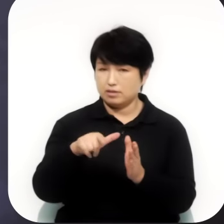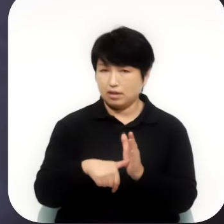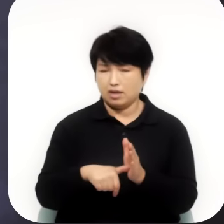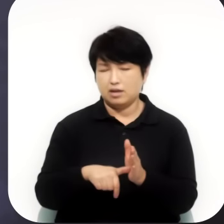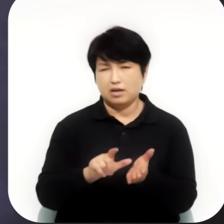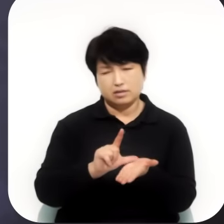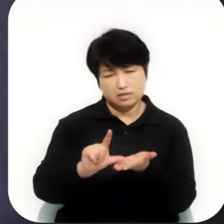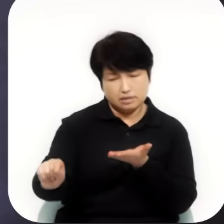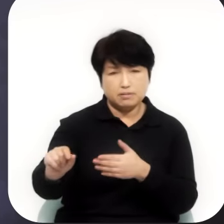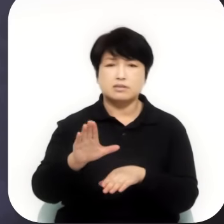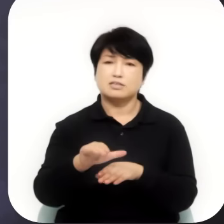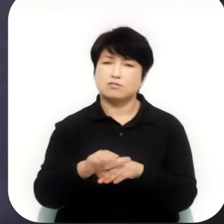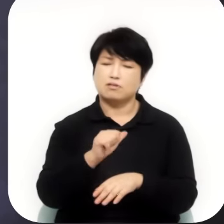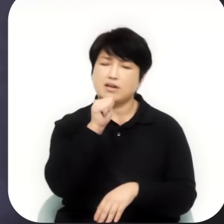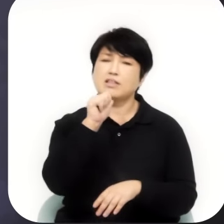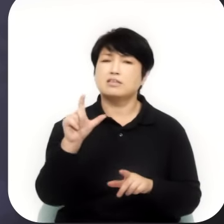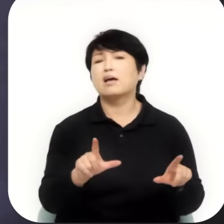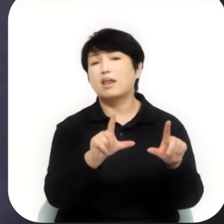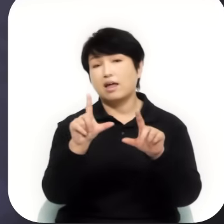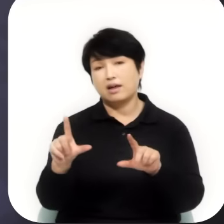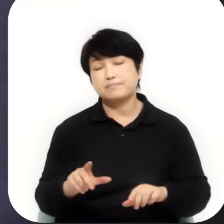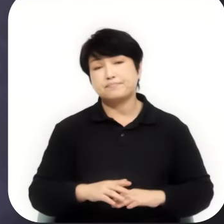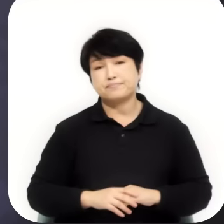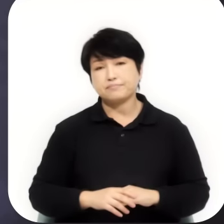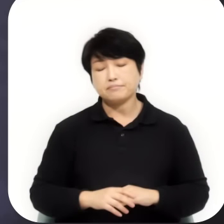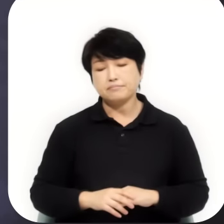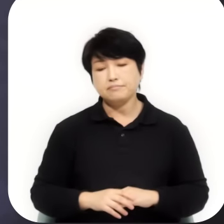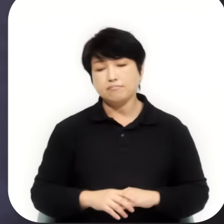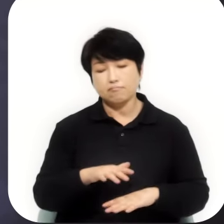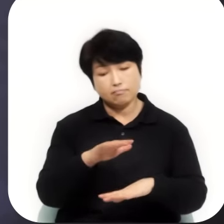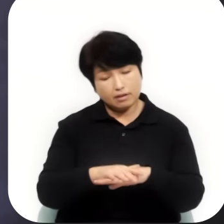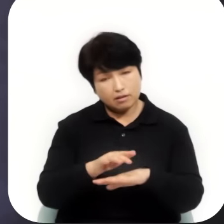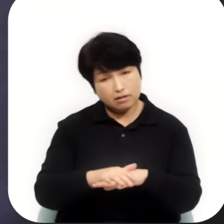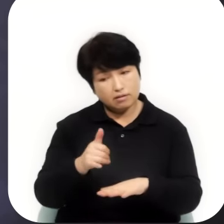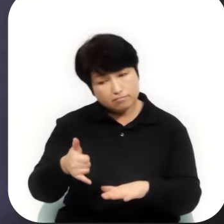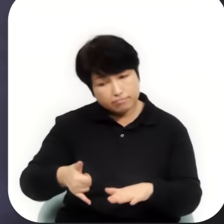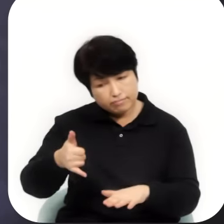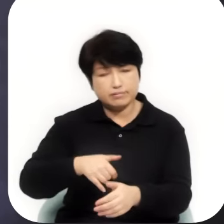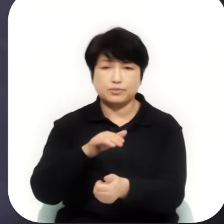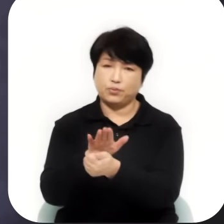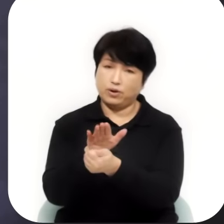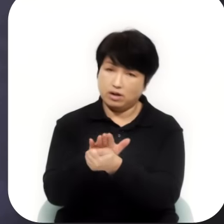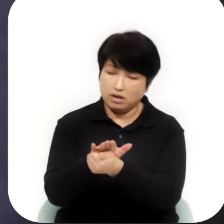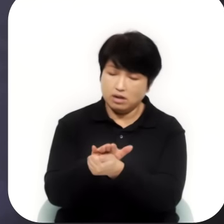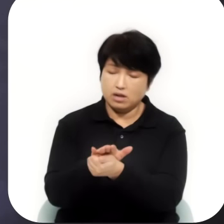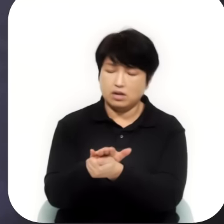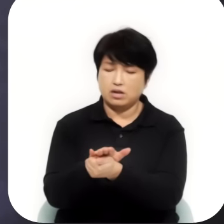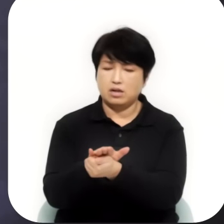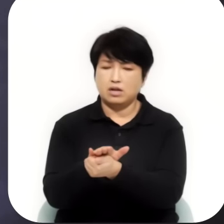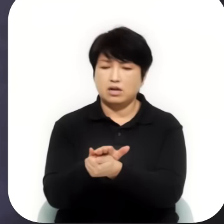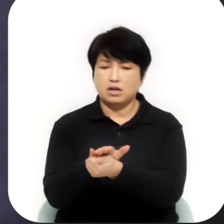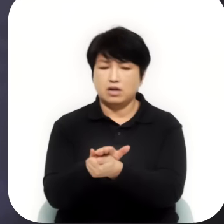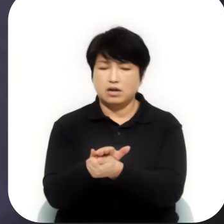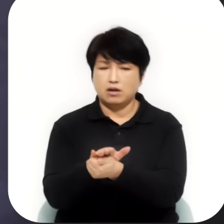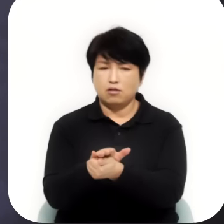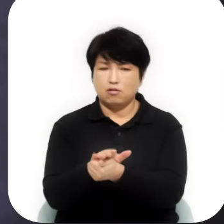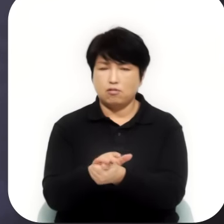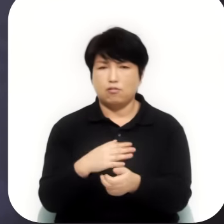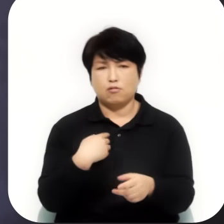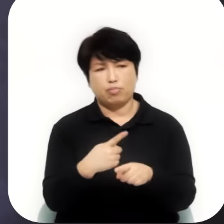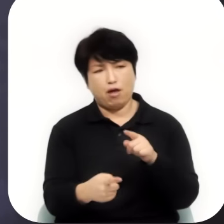시골에서 자랐어요. 그래서 어릴 때부터 농사도 짓고 이렇게 자기가